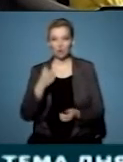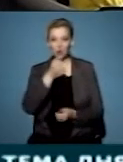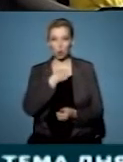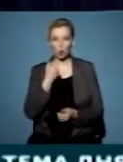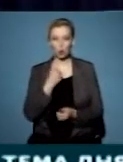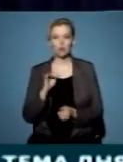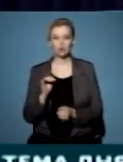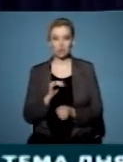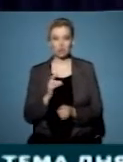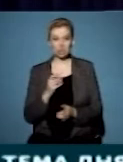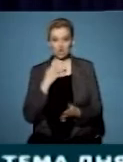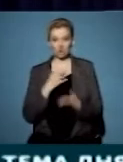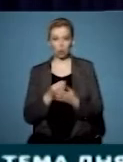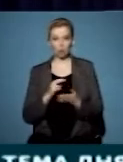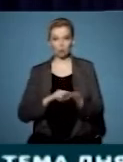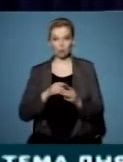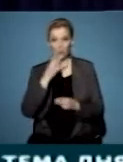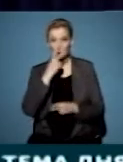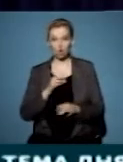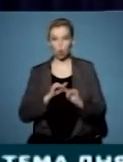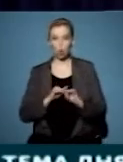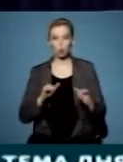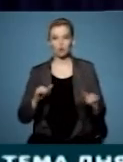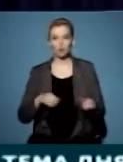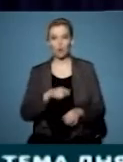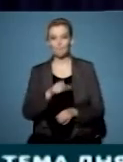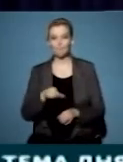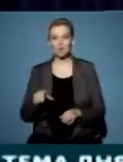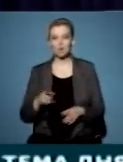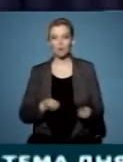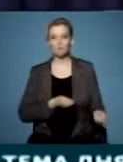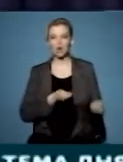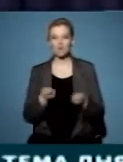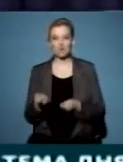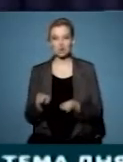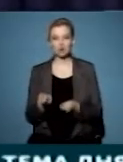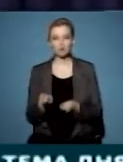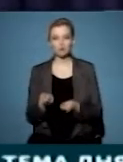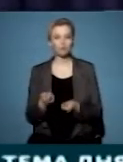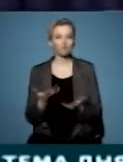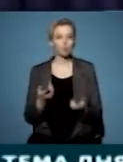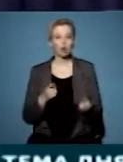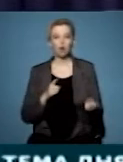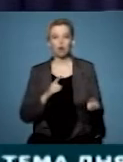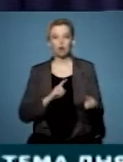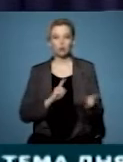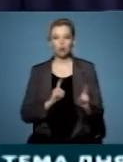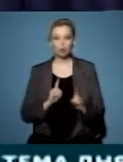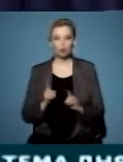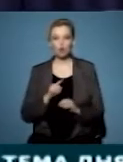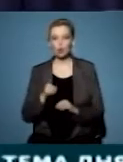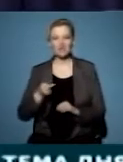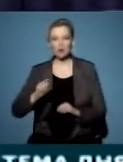І, власне, з своєю концепцією бачення розвитку пасажирських перевезень. Що, власне,